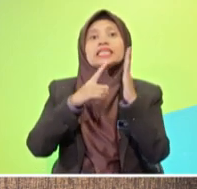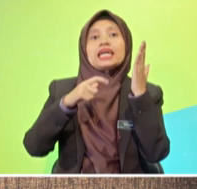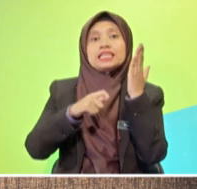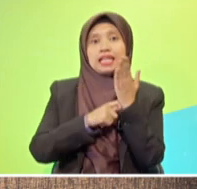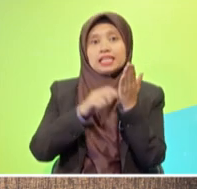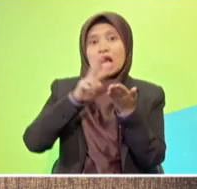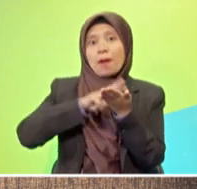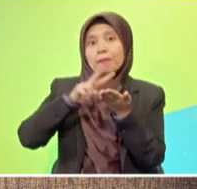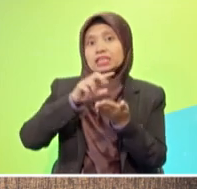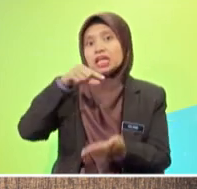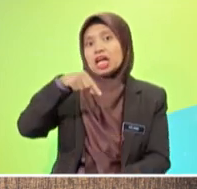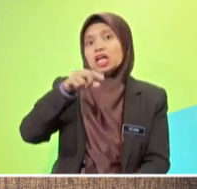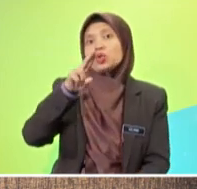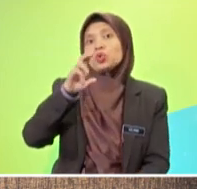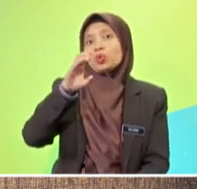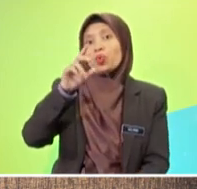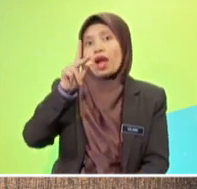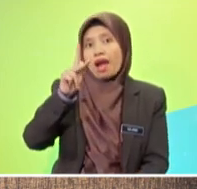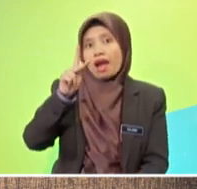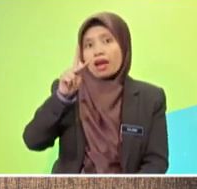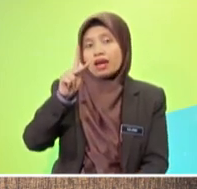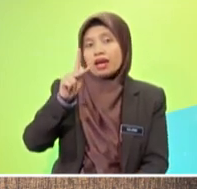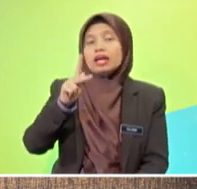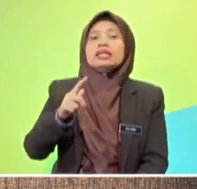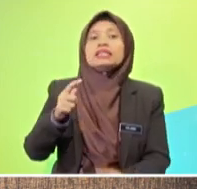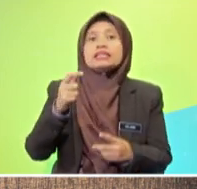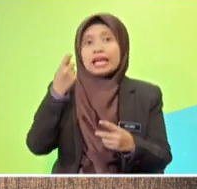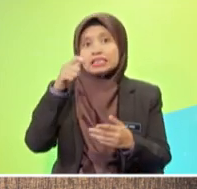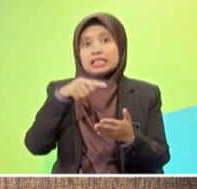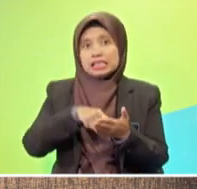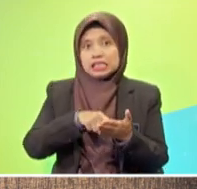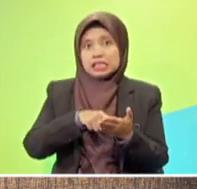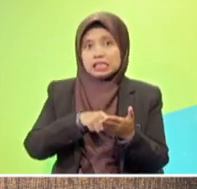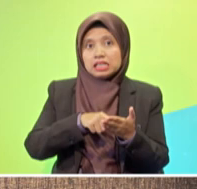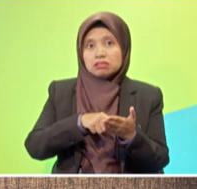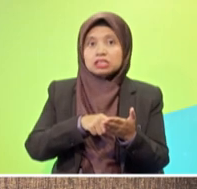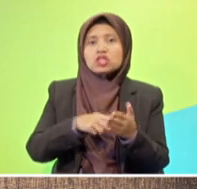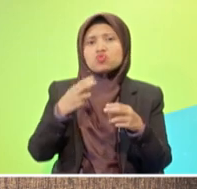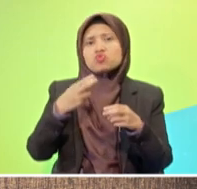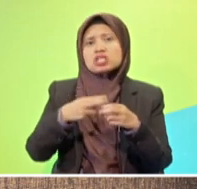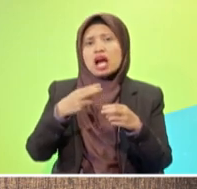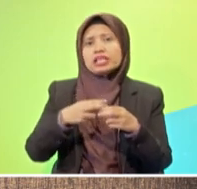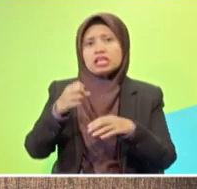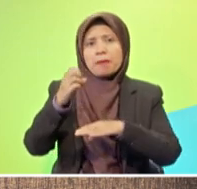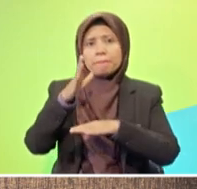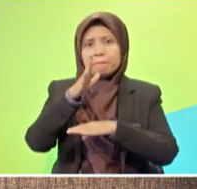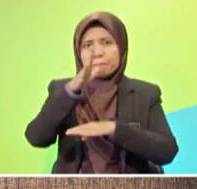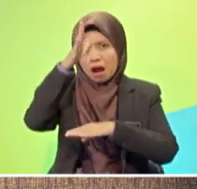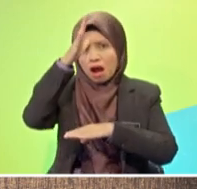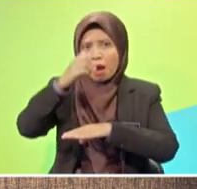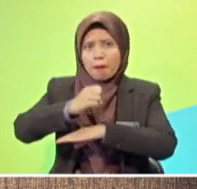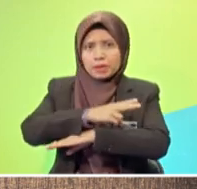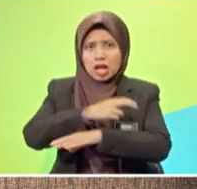maklumat yang saya peroleh ialah teks Pak Belalang berkisarkan Pak Belalang yang berasa susah hati karena perjanjian dengan